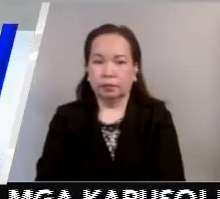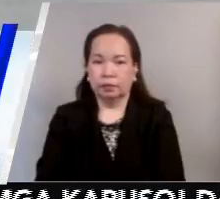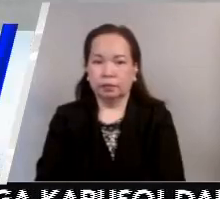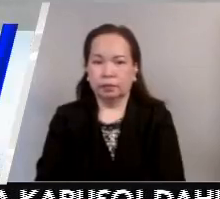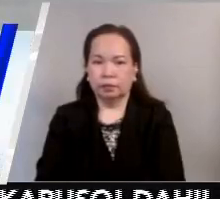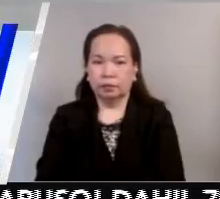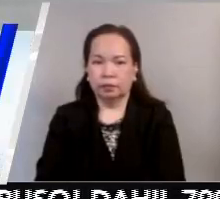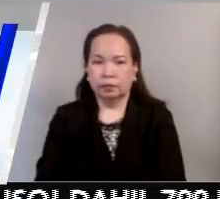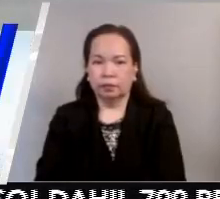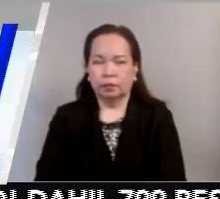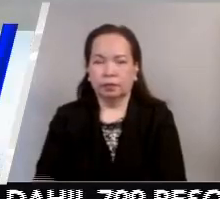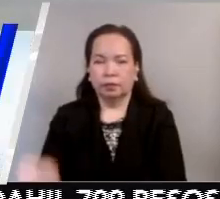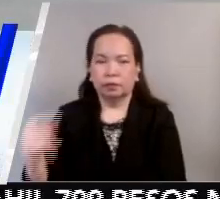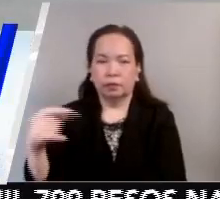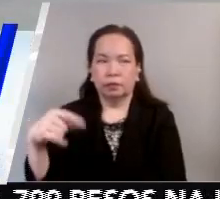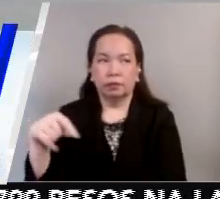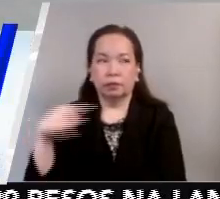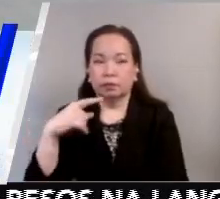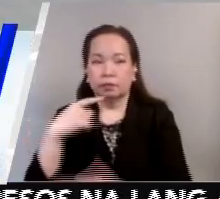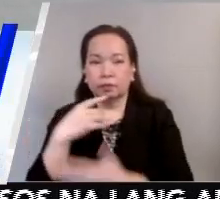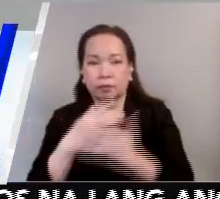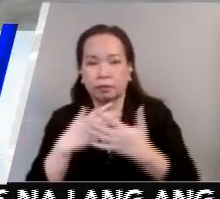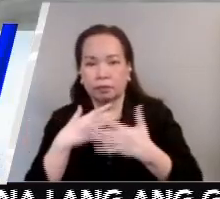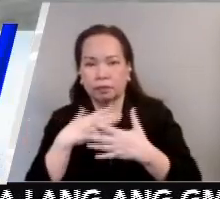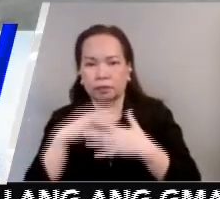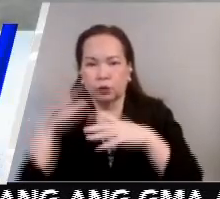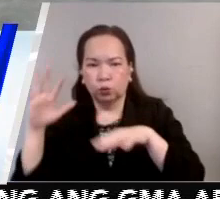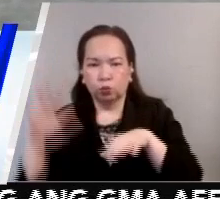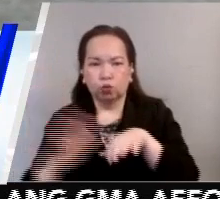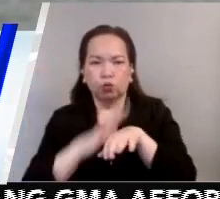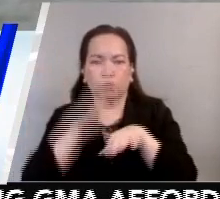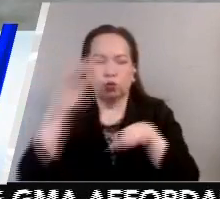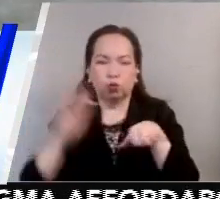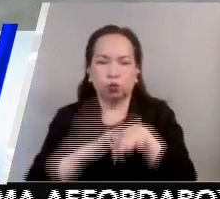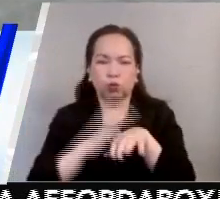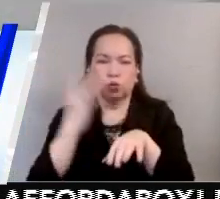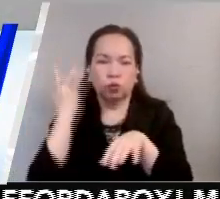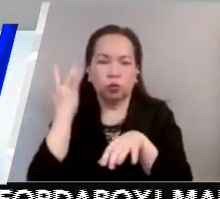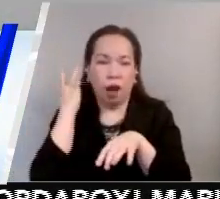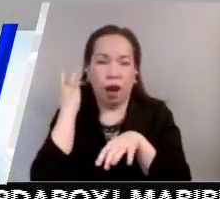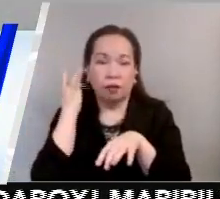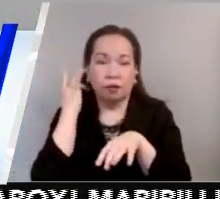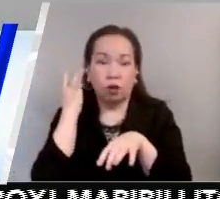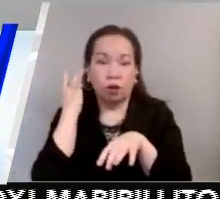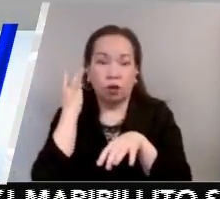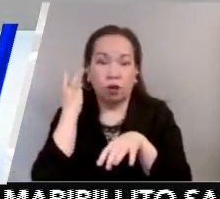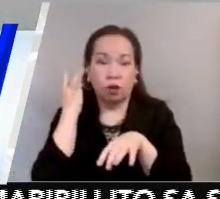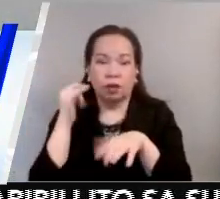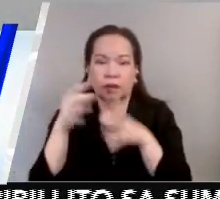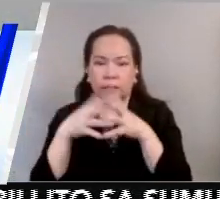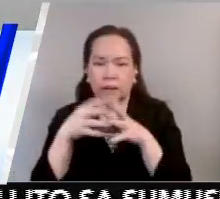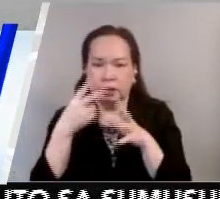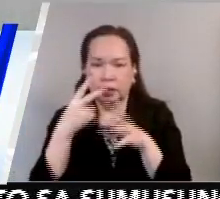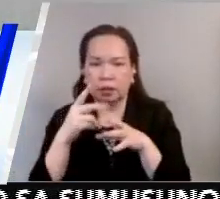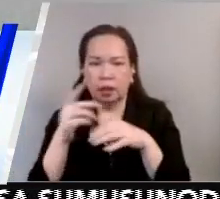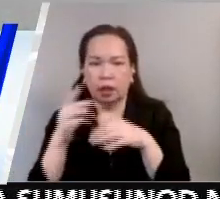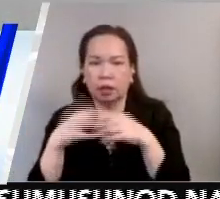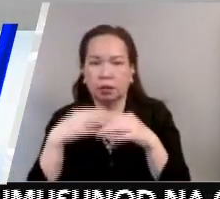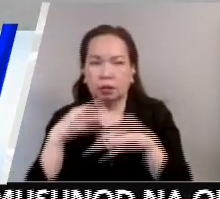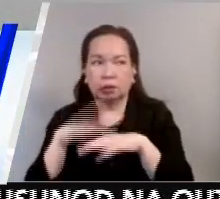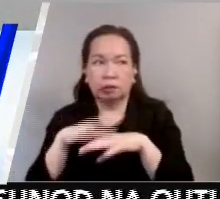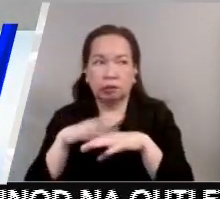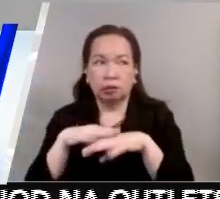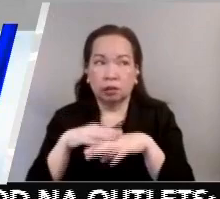In-enjoy ng ilang surfer ang malalakas na alon sa Central California sa Amerika. Yan ay kahit may nakataas na surf warning doon dahil